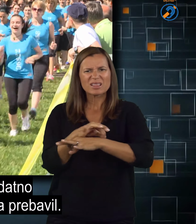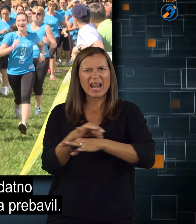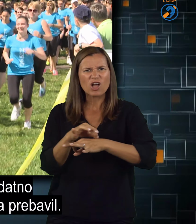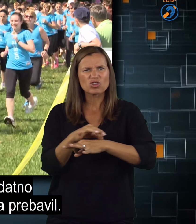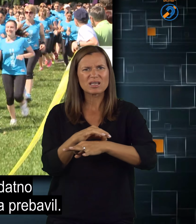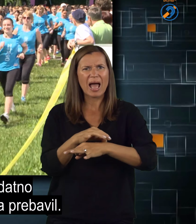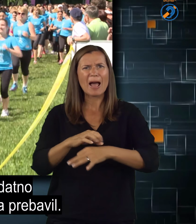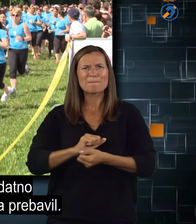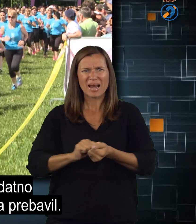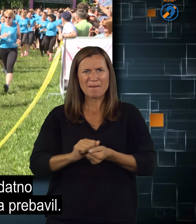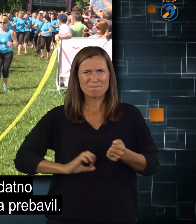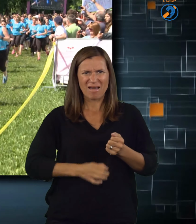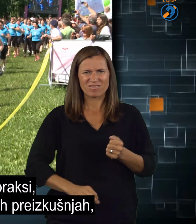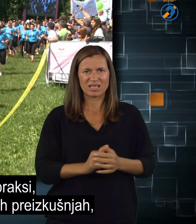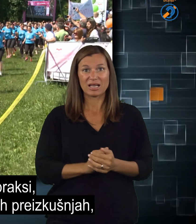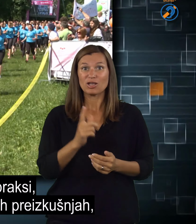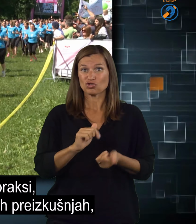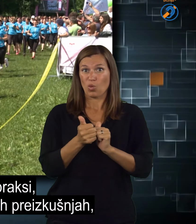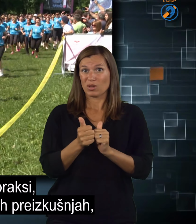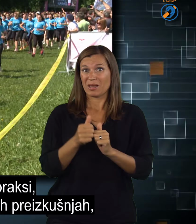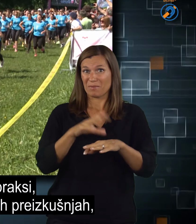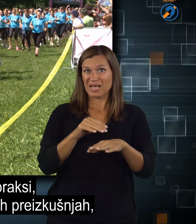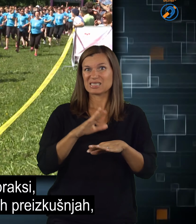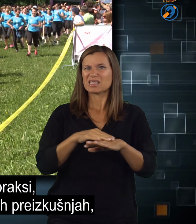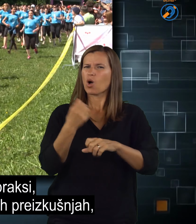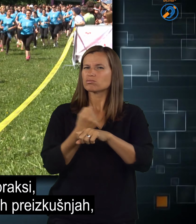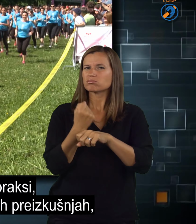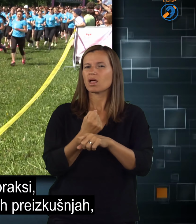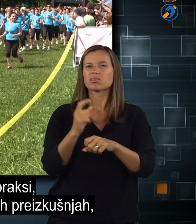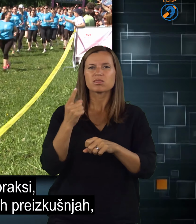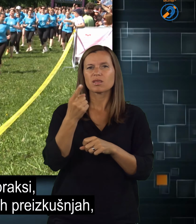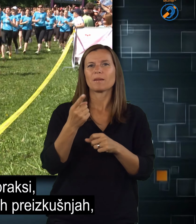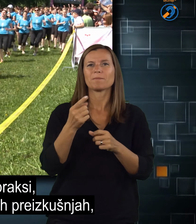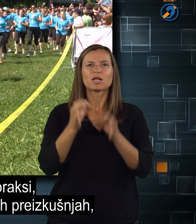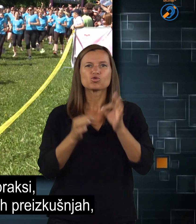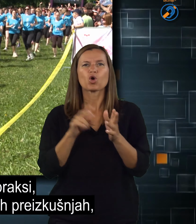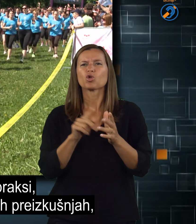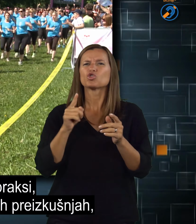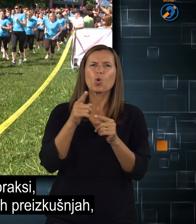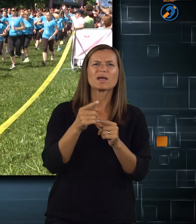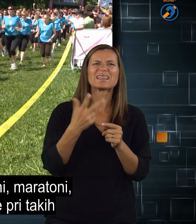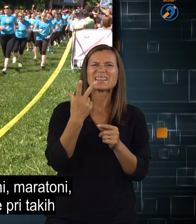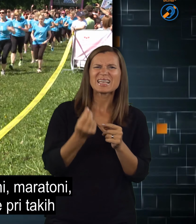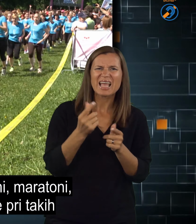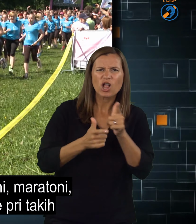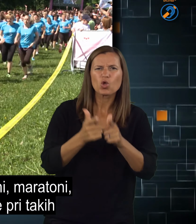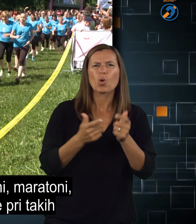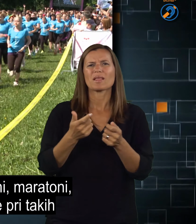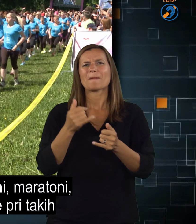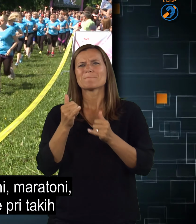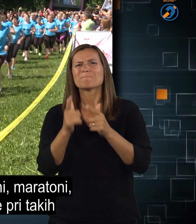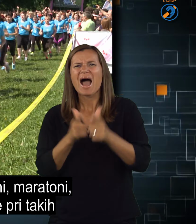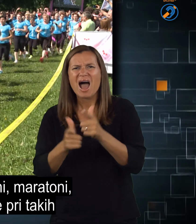draženja prebavil. In v športni praksi, recimo na vztrajnostnih preizkušnjah, kot so dolgi triatloni,